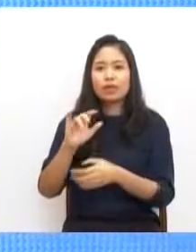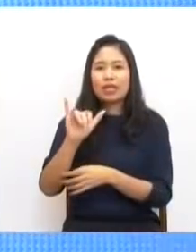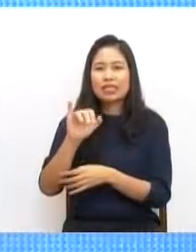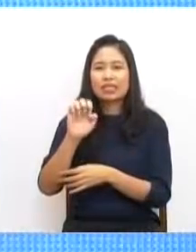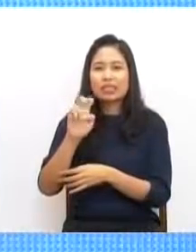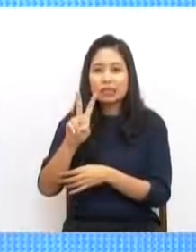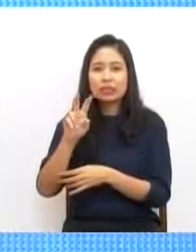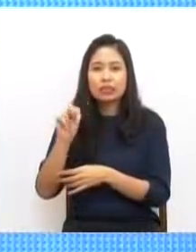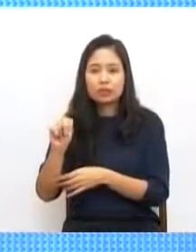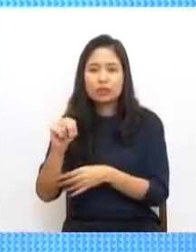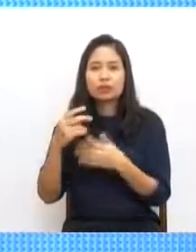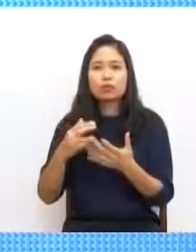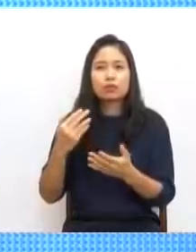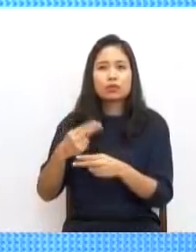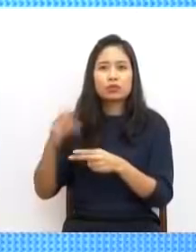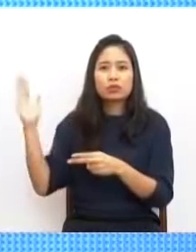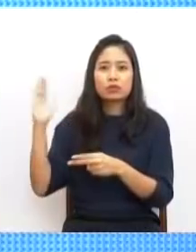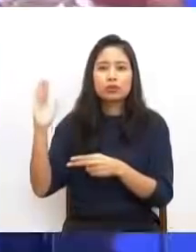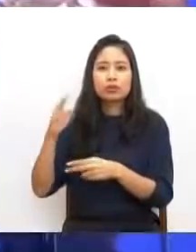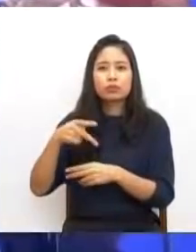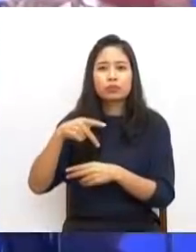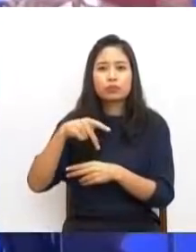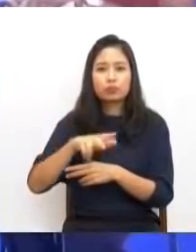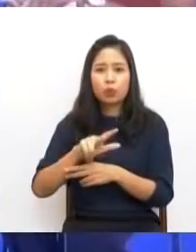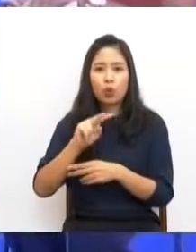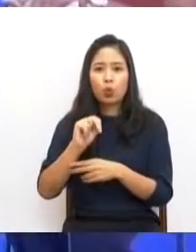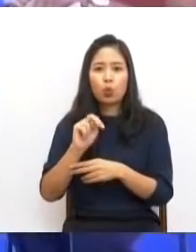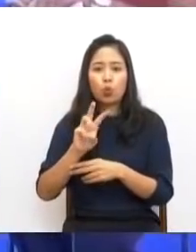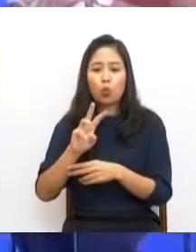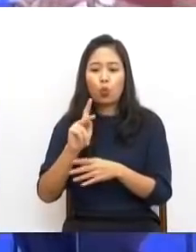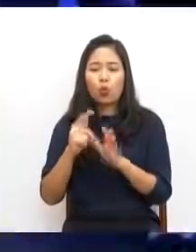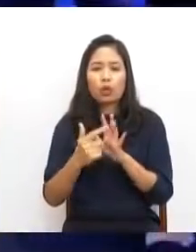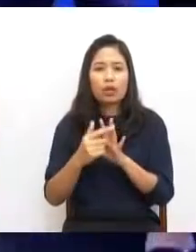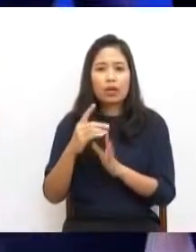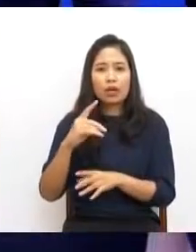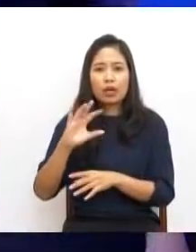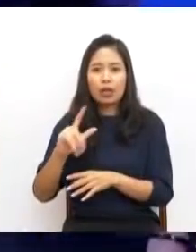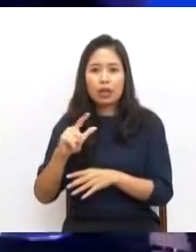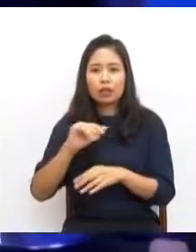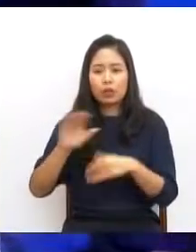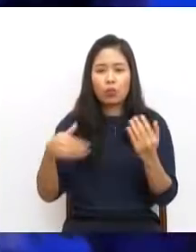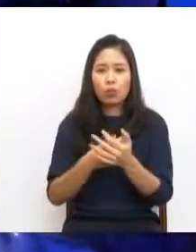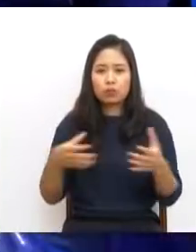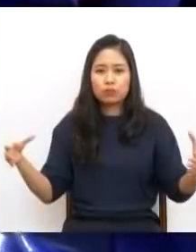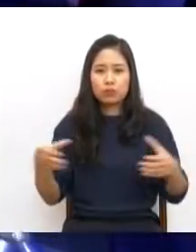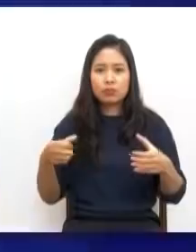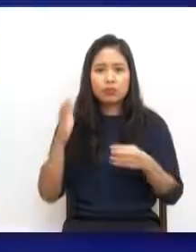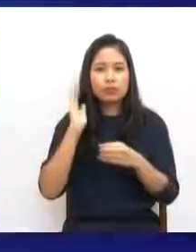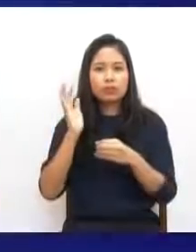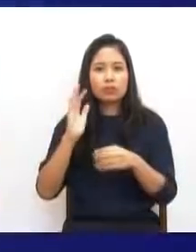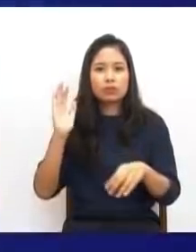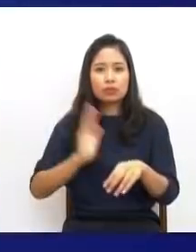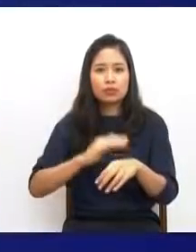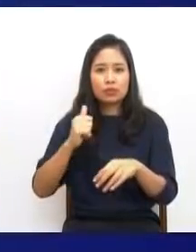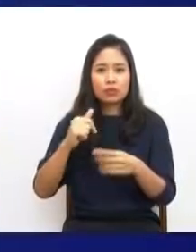รวรรณและอาจารย์พนวกเดชสุวรรณทัศน์มาให้แนวคิดเกี่ยวกับโค้ดดิ้ง รวมไปถึงการสอนให้เข้ากับตัวชี้วัดของวิช